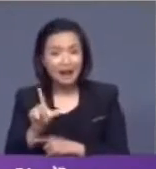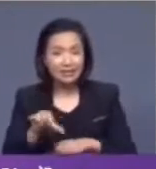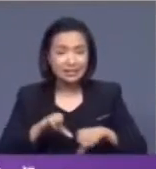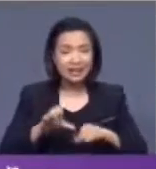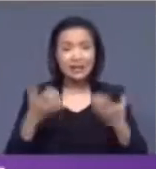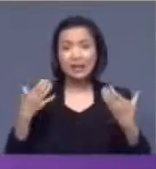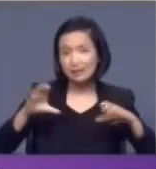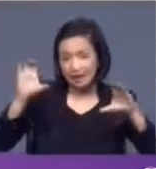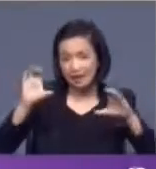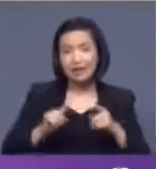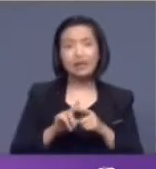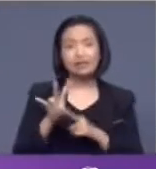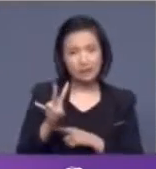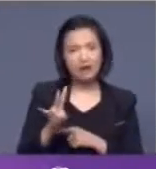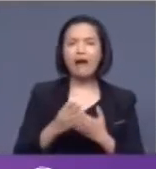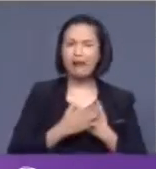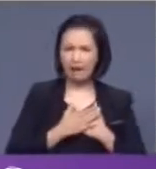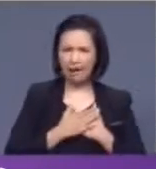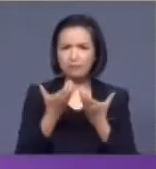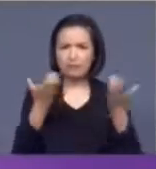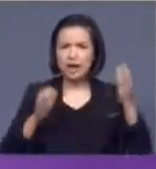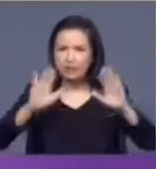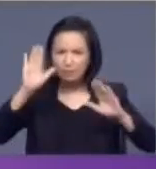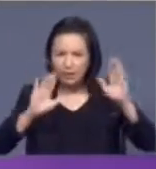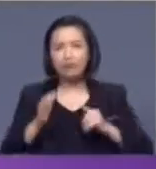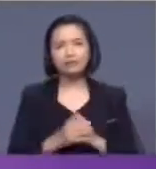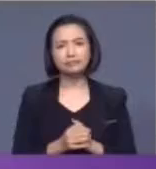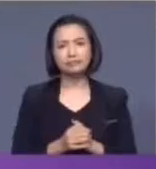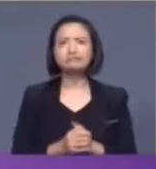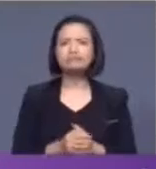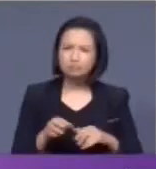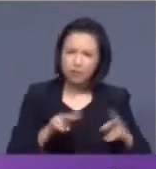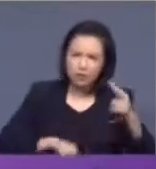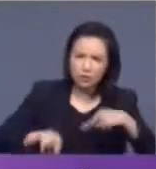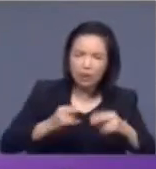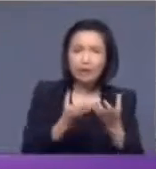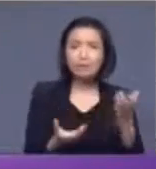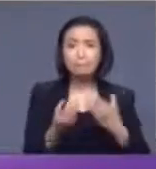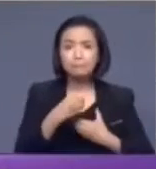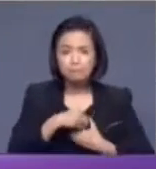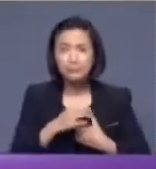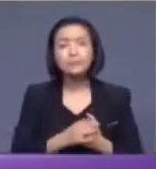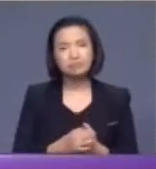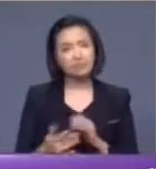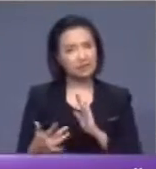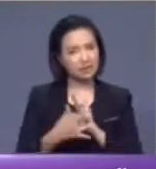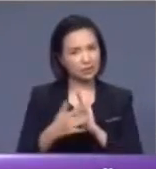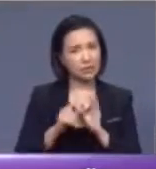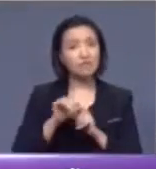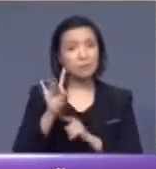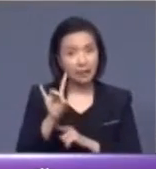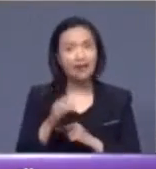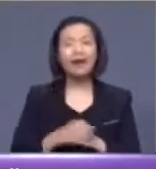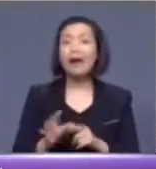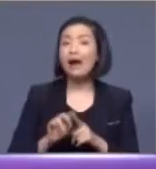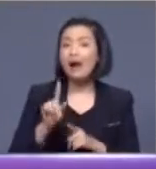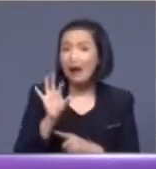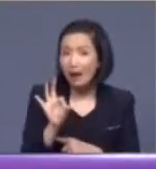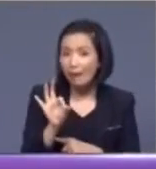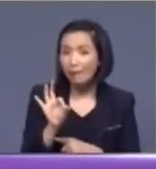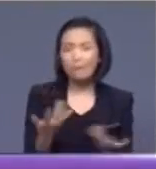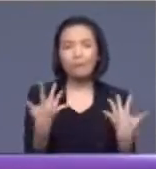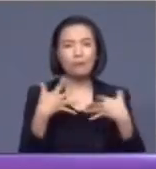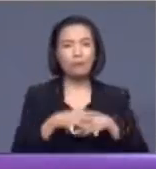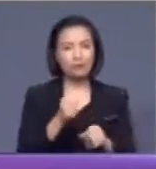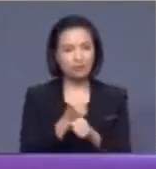รู้รักประชาธิปไตยโดยเฉพาะเกี่ยวกับหลักธรรมาภิบาล 8. รู้เท่าทันเทคโนโลยีและ 9. บูรณาการการ